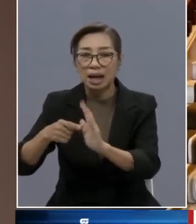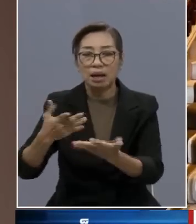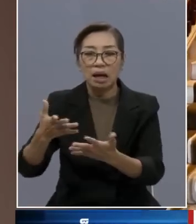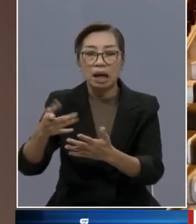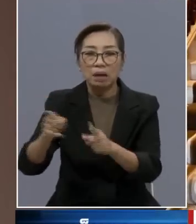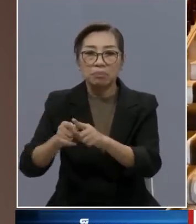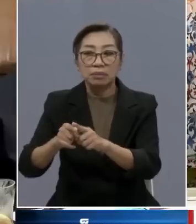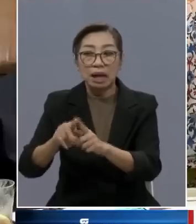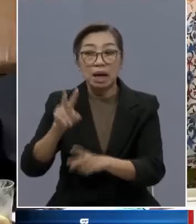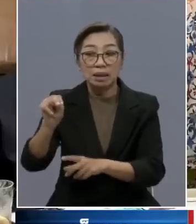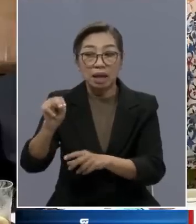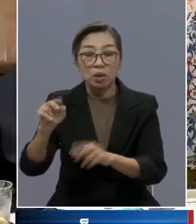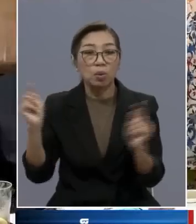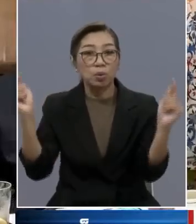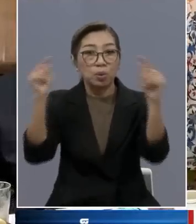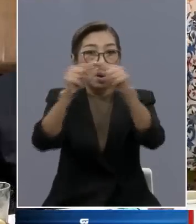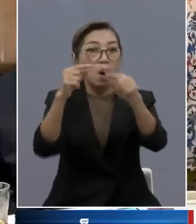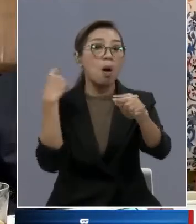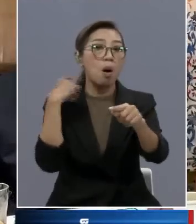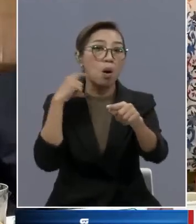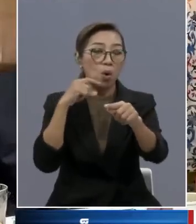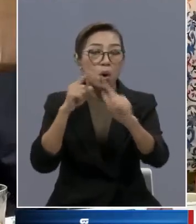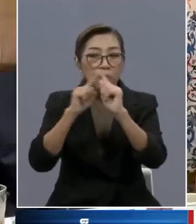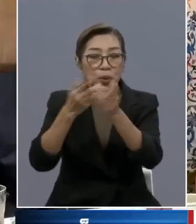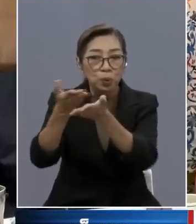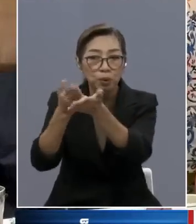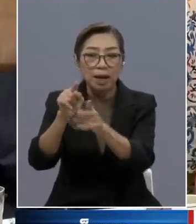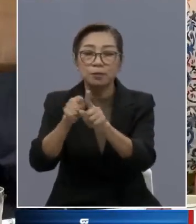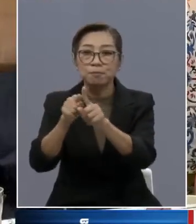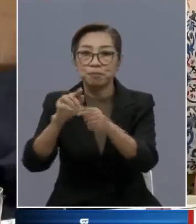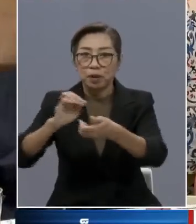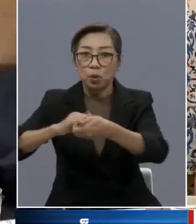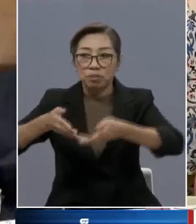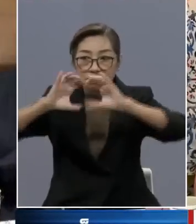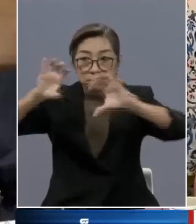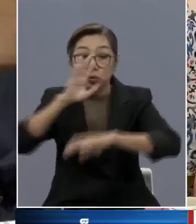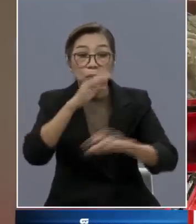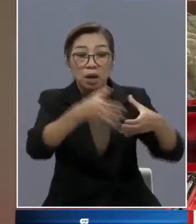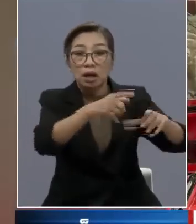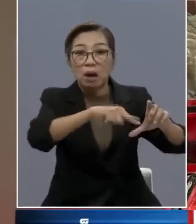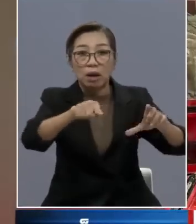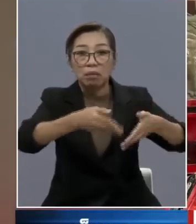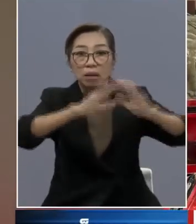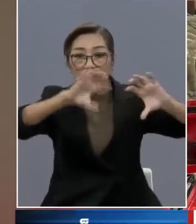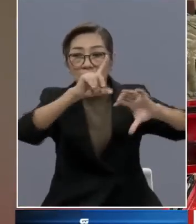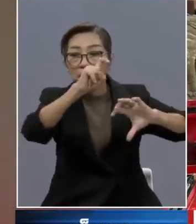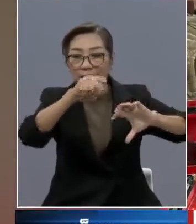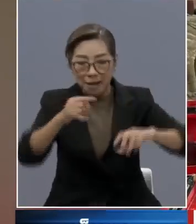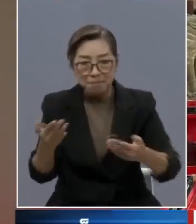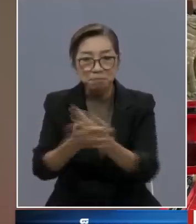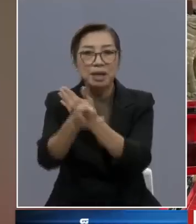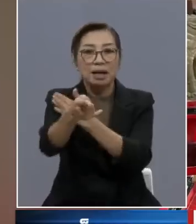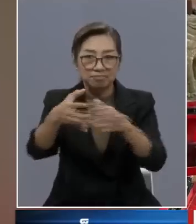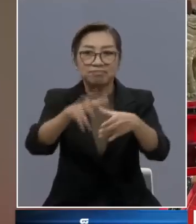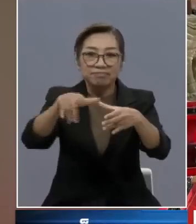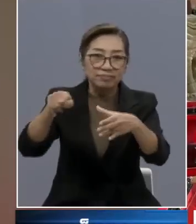ครับเหมือนไปคุยกันเพื่อที่จะจัดตั้งรัฐบาลเพื่อไทยหากก้าวไกลเนี่ยไม่สามารถจัดตั้งรัฐบาลได้นะครับแล้วกระแสข่าวที่ออกมาเนี่ยมัน